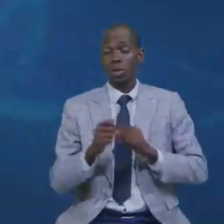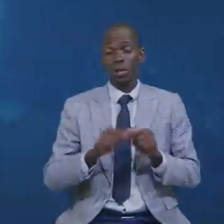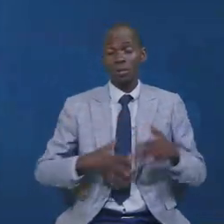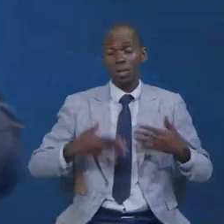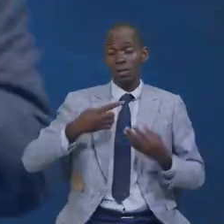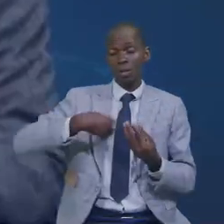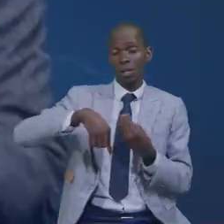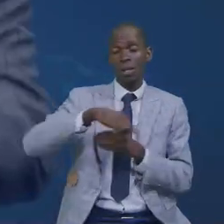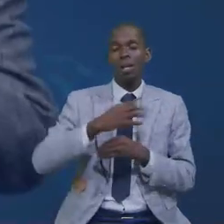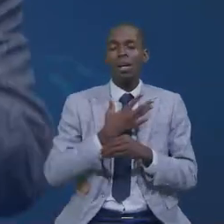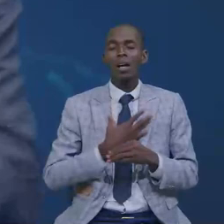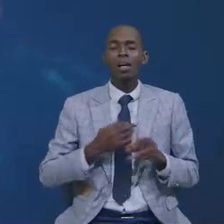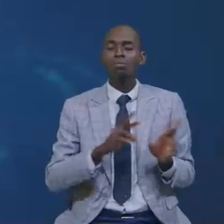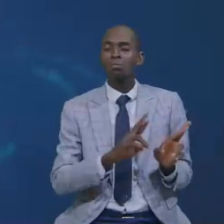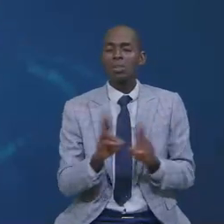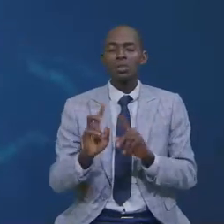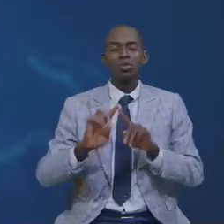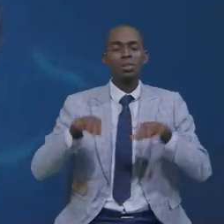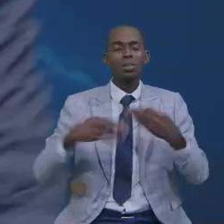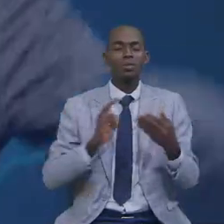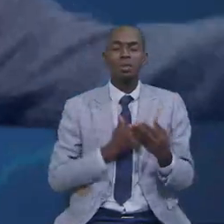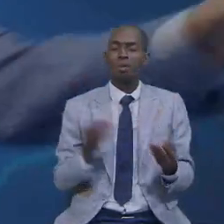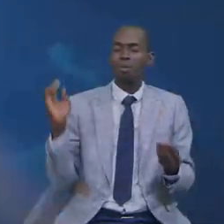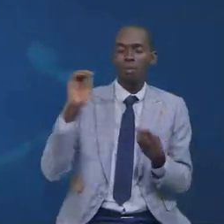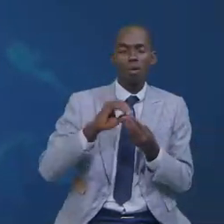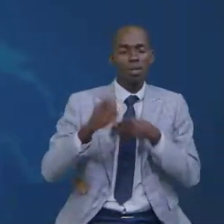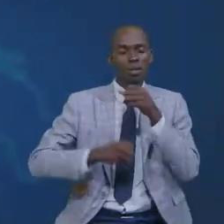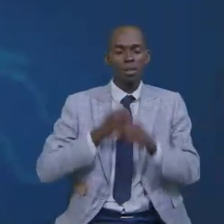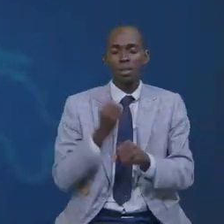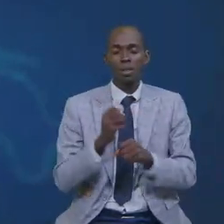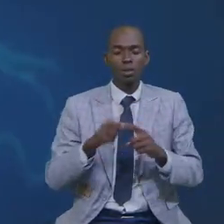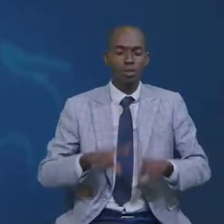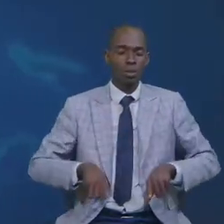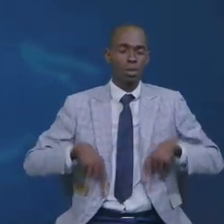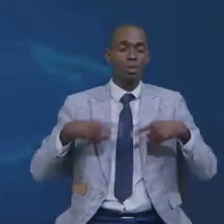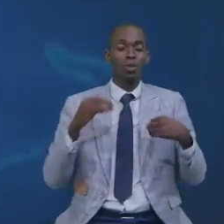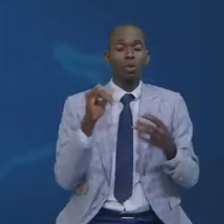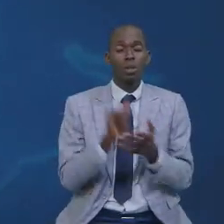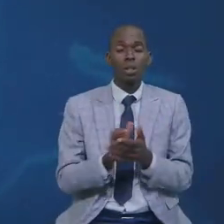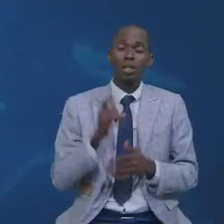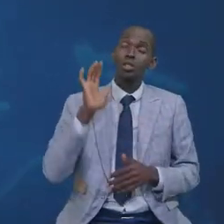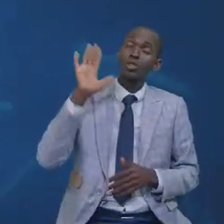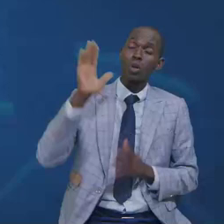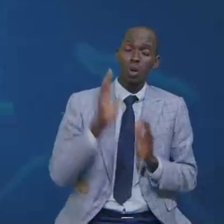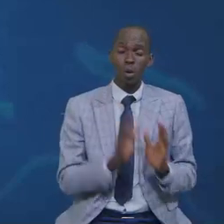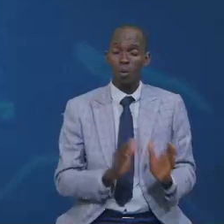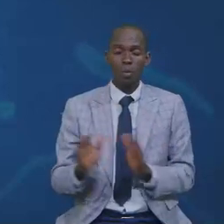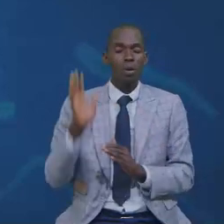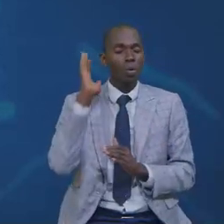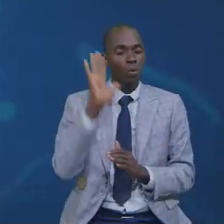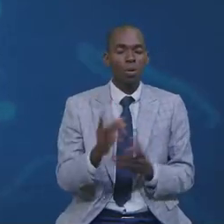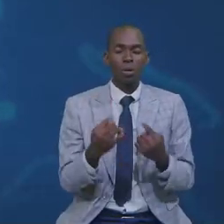prêt à donner à nous donner des années complémentaires à vivre pour que le plan que tu as